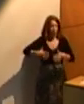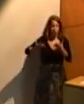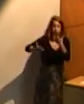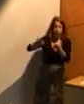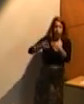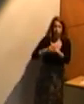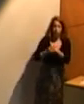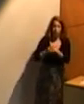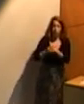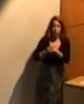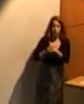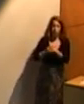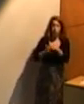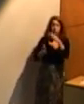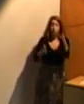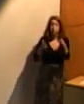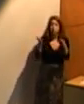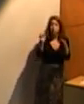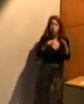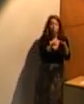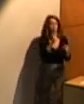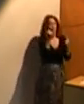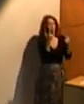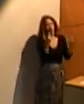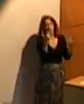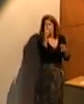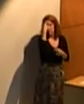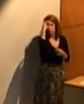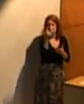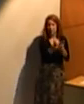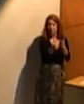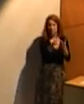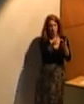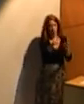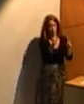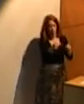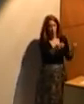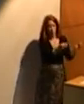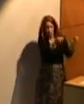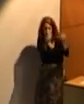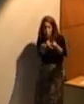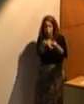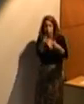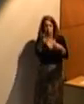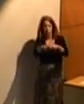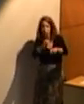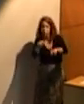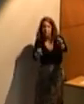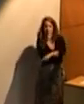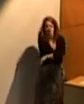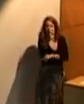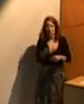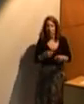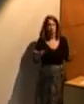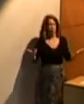laisser une intelligence artificielle hypothétique le soin de me rendre immortel non quand on entend dire que l'esprit humain serait